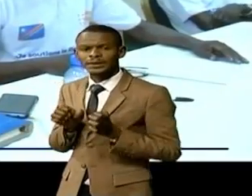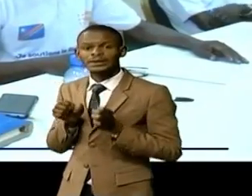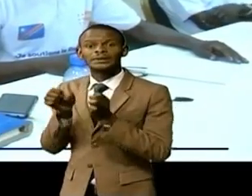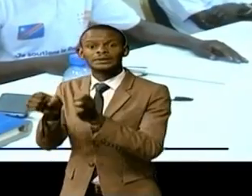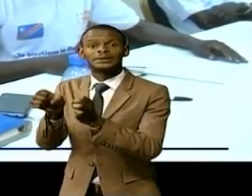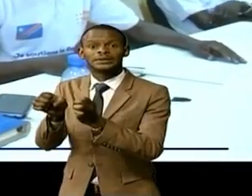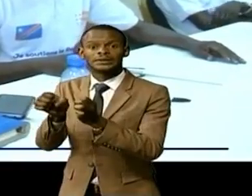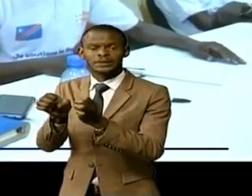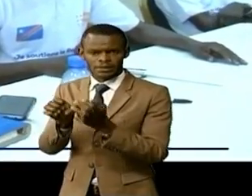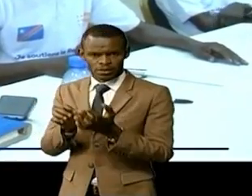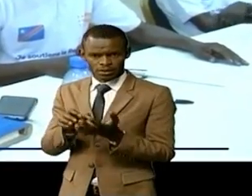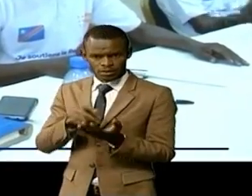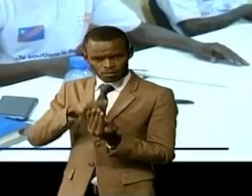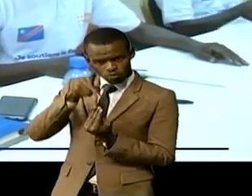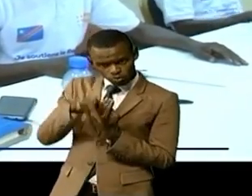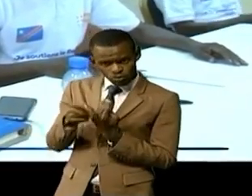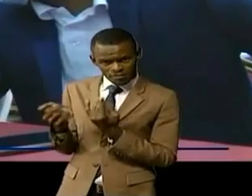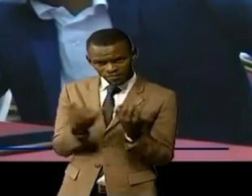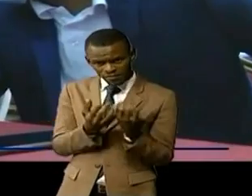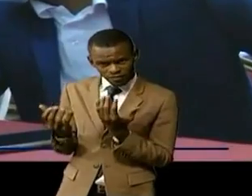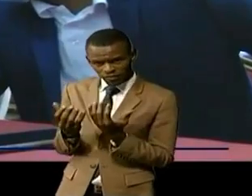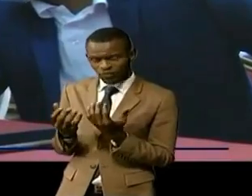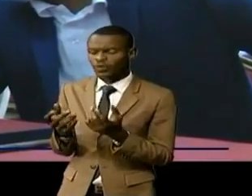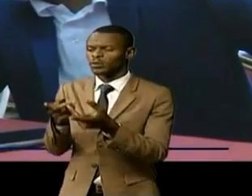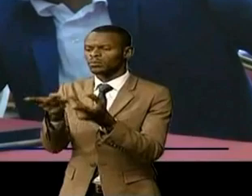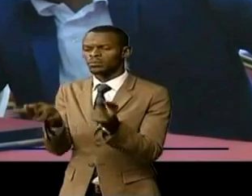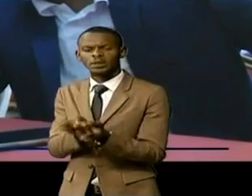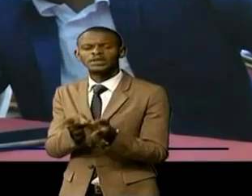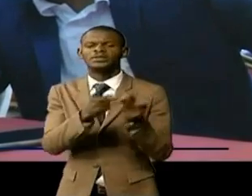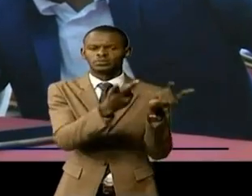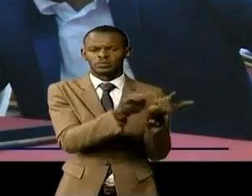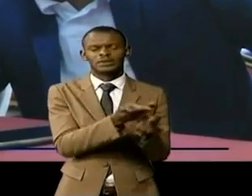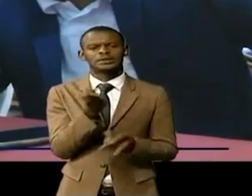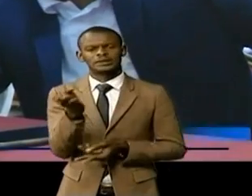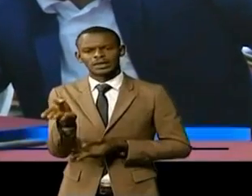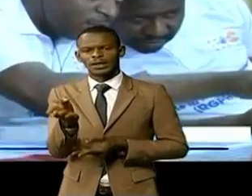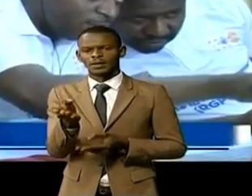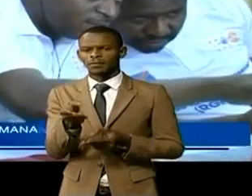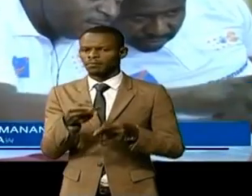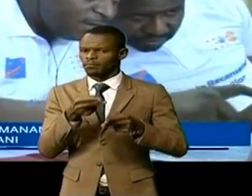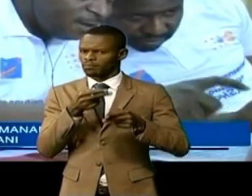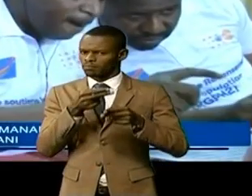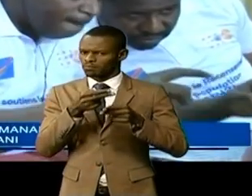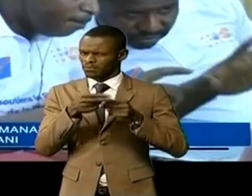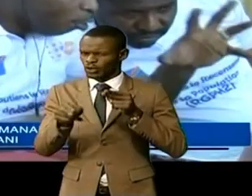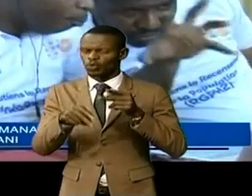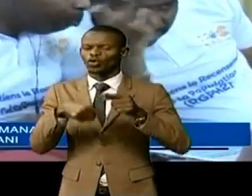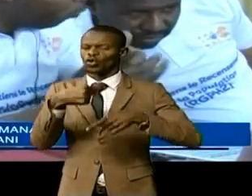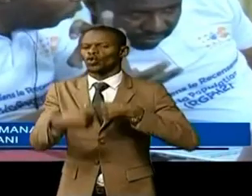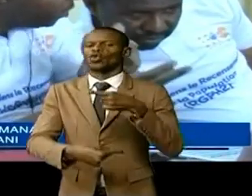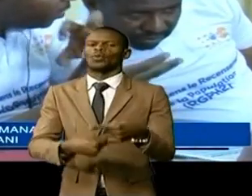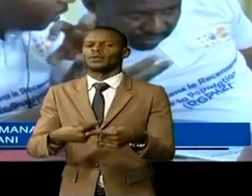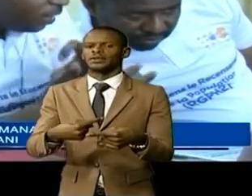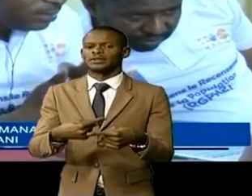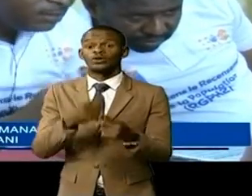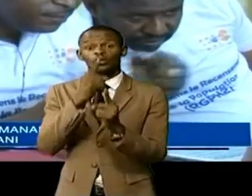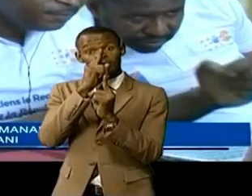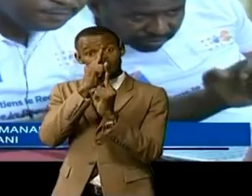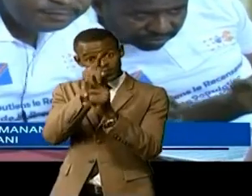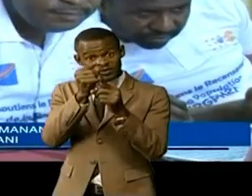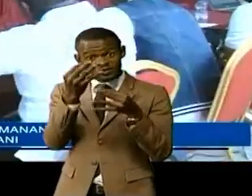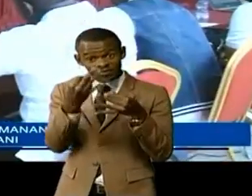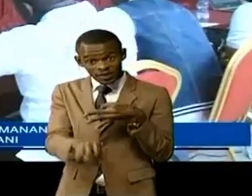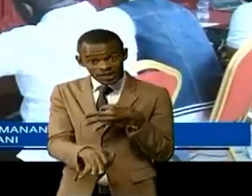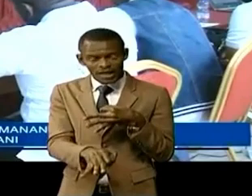est à la validation de ces applicatifs et au passage à l'étape suivante. L'objectif final étant de doter la RDC